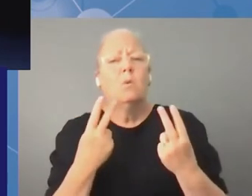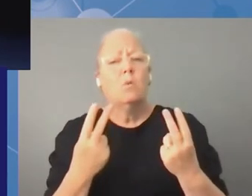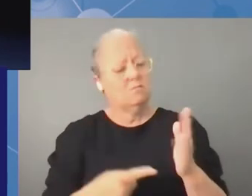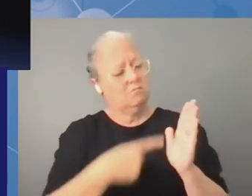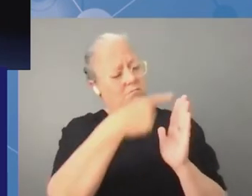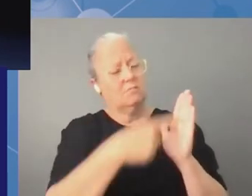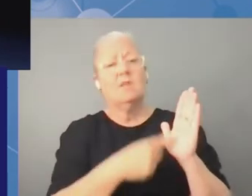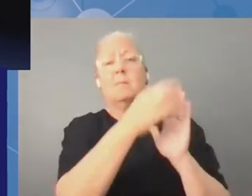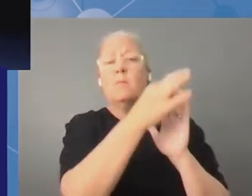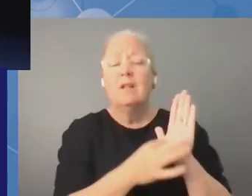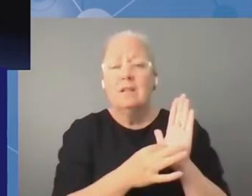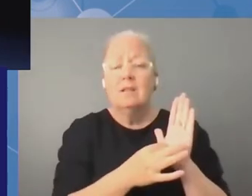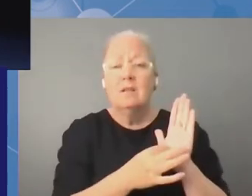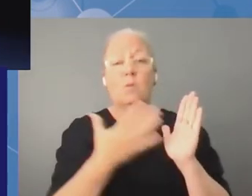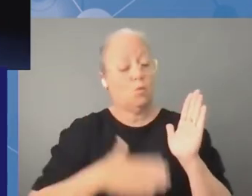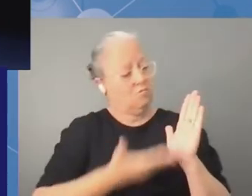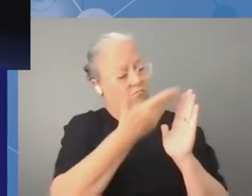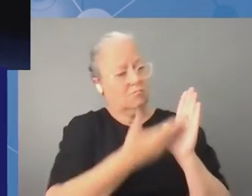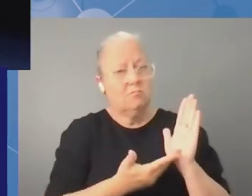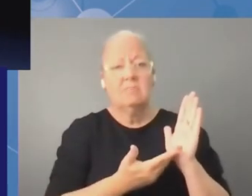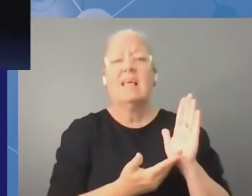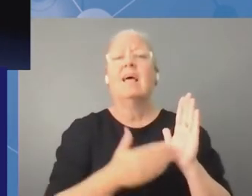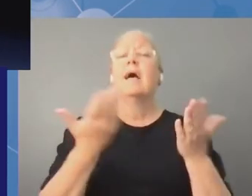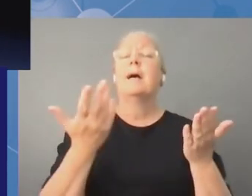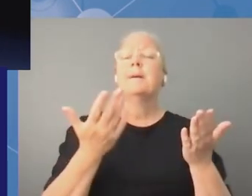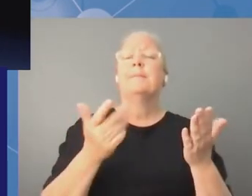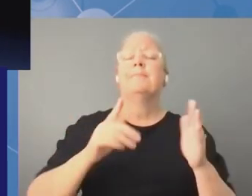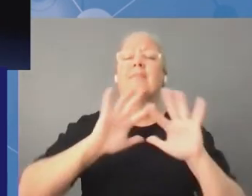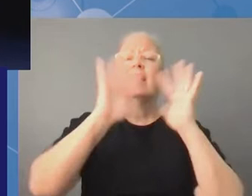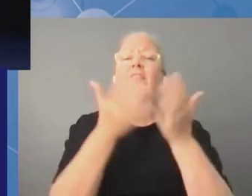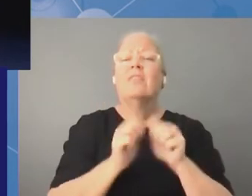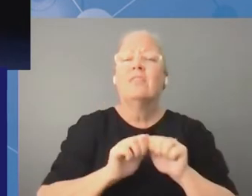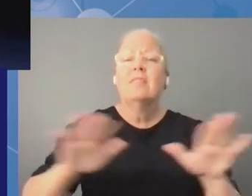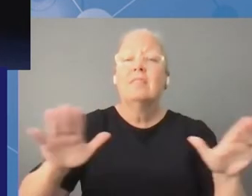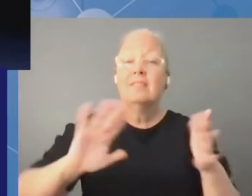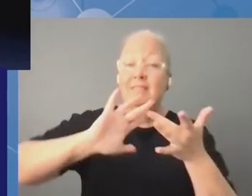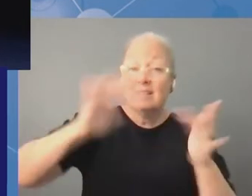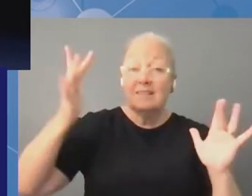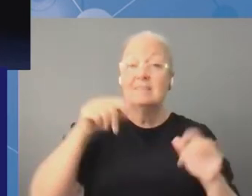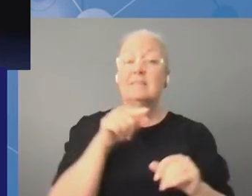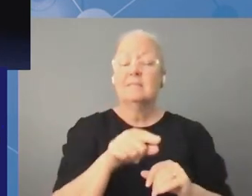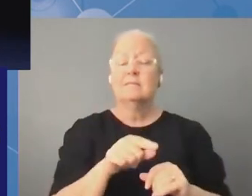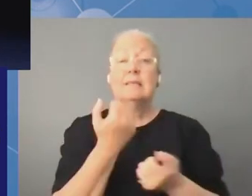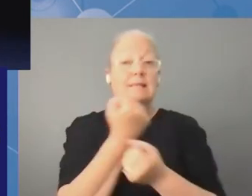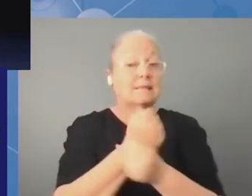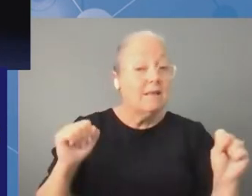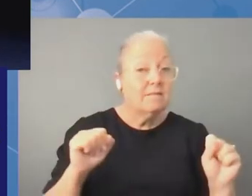فعلية لتقدم هذه الأطر الرائعة. يجب أن